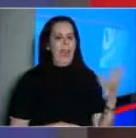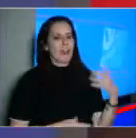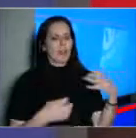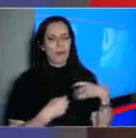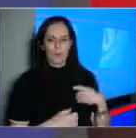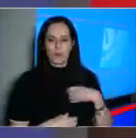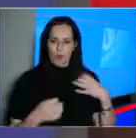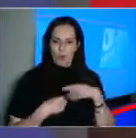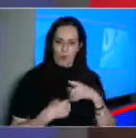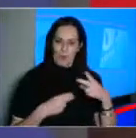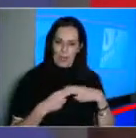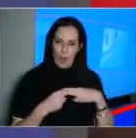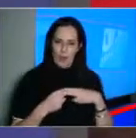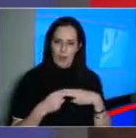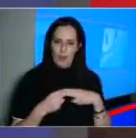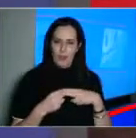בקרוב? אנחנו מופיעים בקרוב